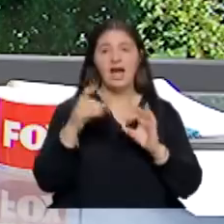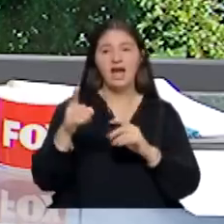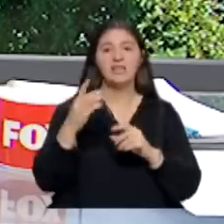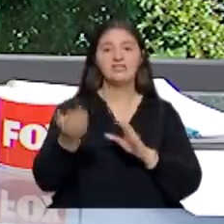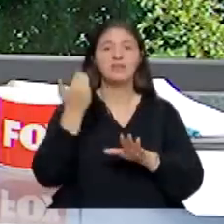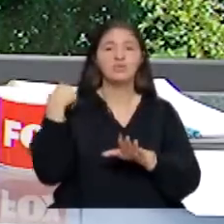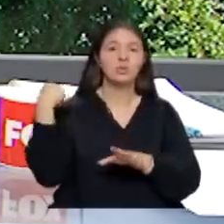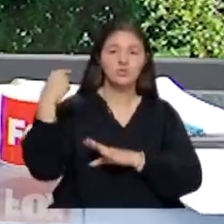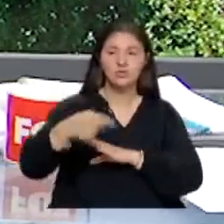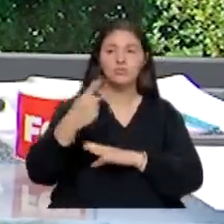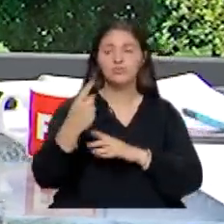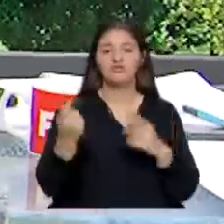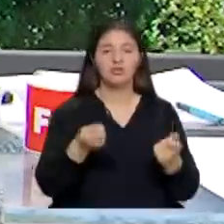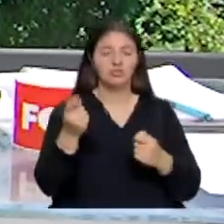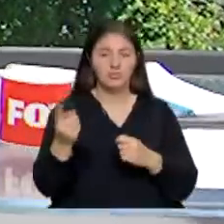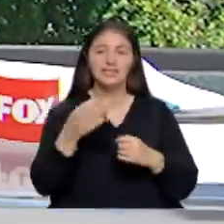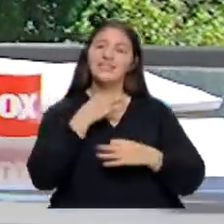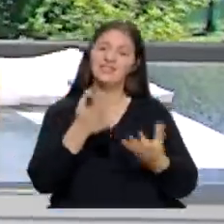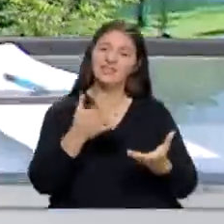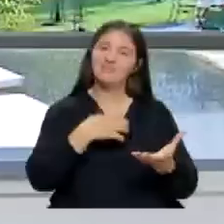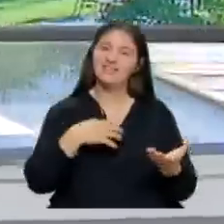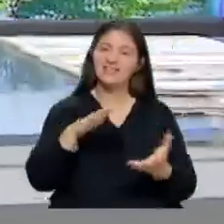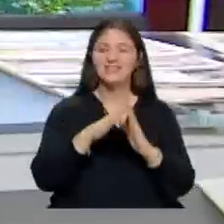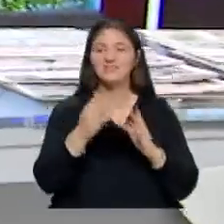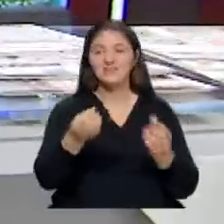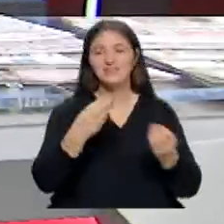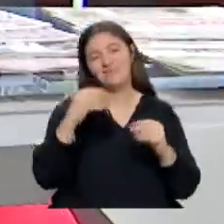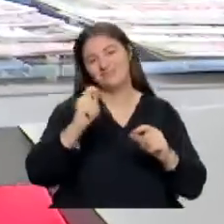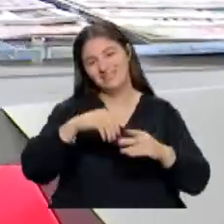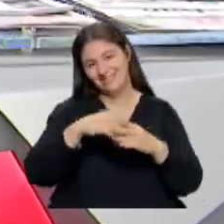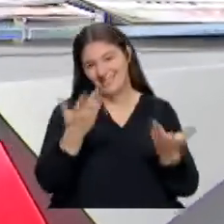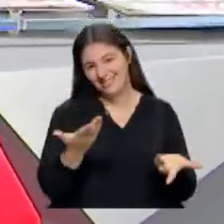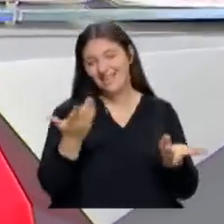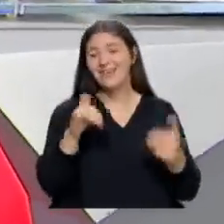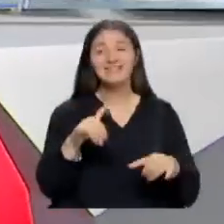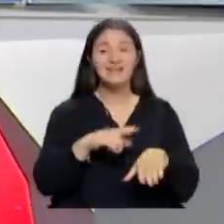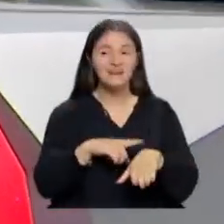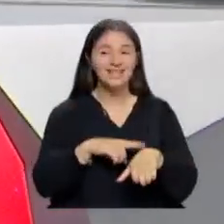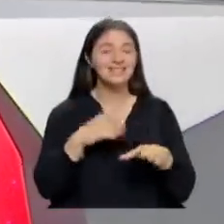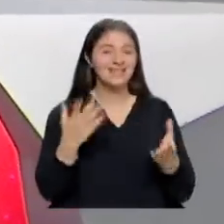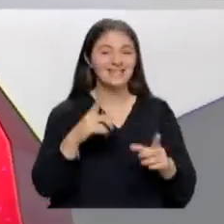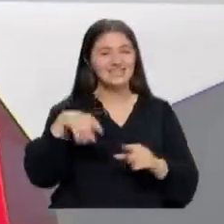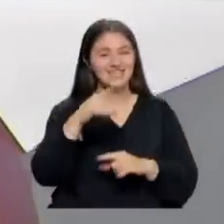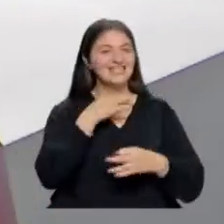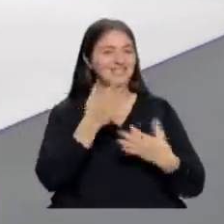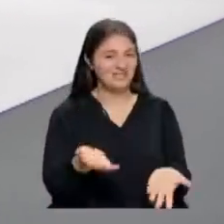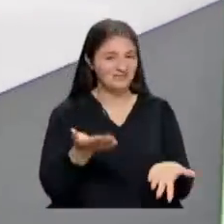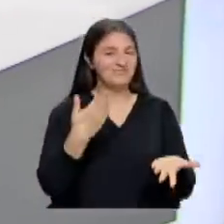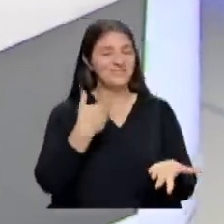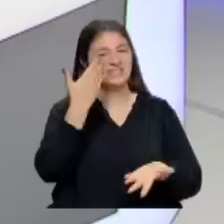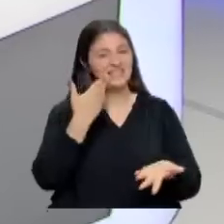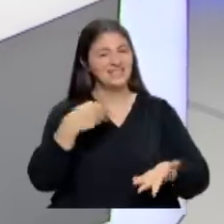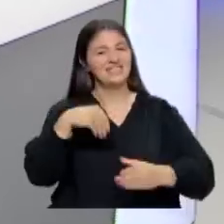geçmişten günümüze bir çalışma teşekkür ederiz kendilerine kitapları gönderdiği için ve aynı zamanda sizlere teşekkür ederiz